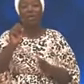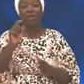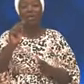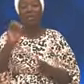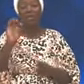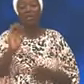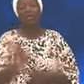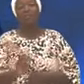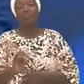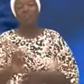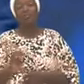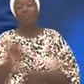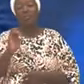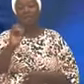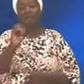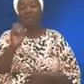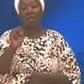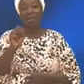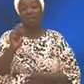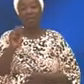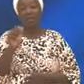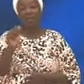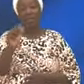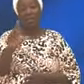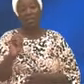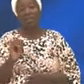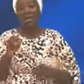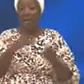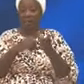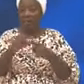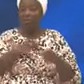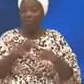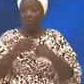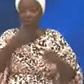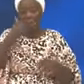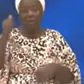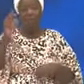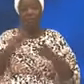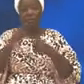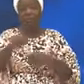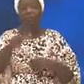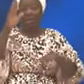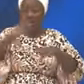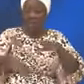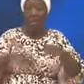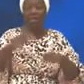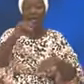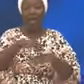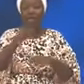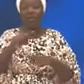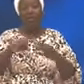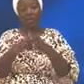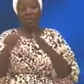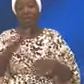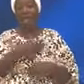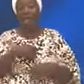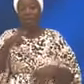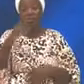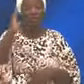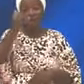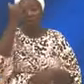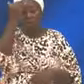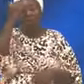et je ne ferai plus de bien qu'autrefois et vous saurez que je suis